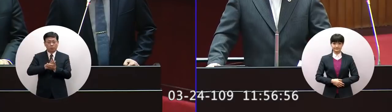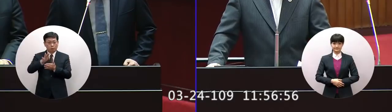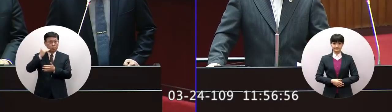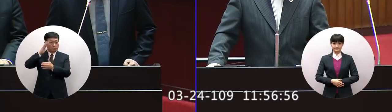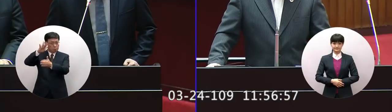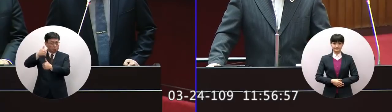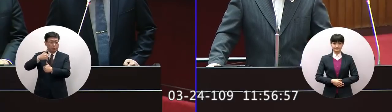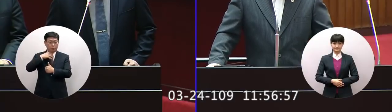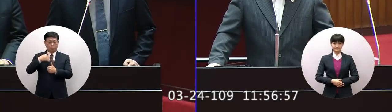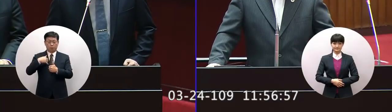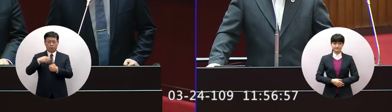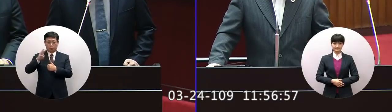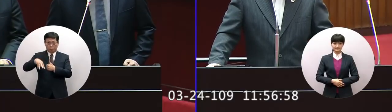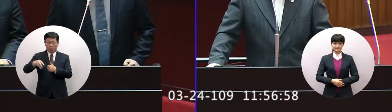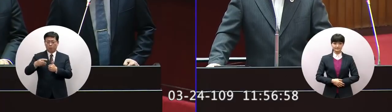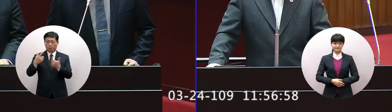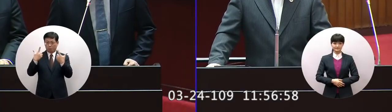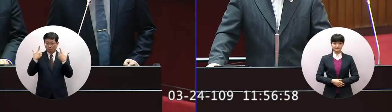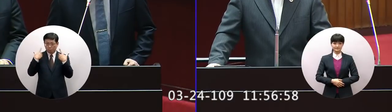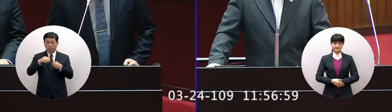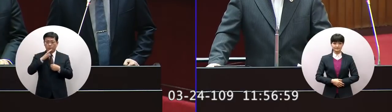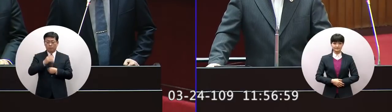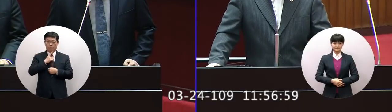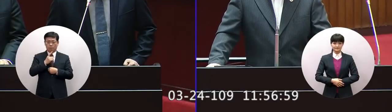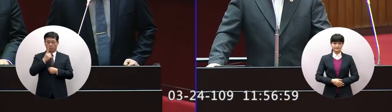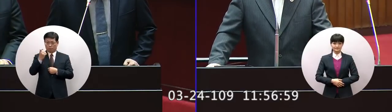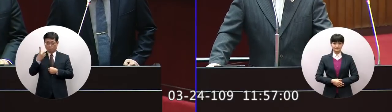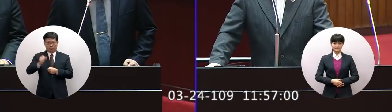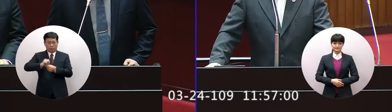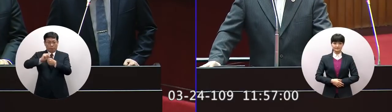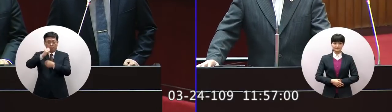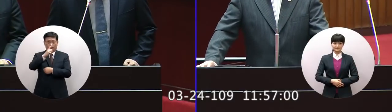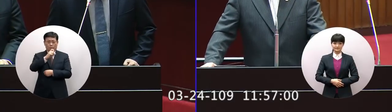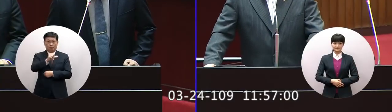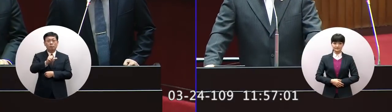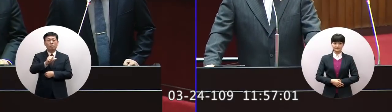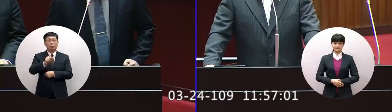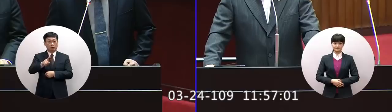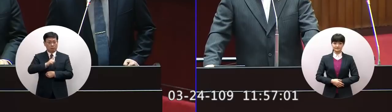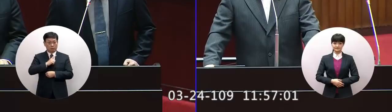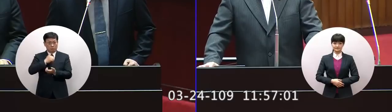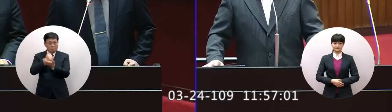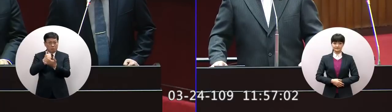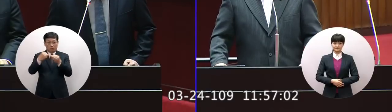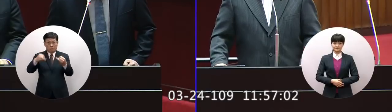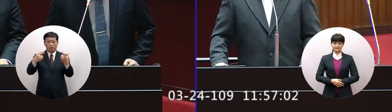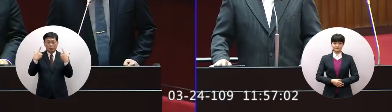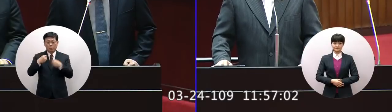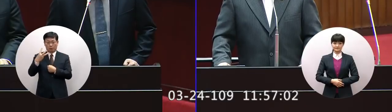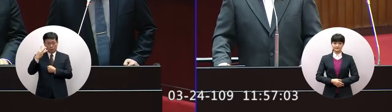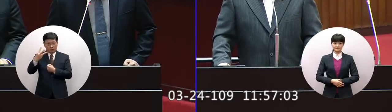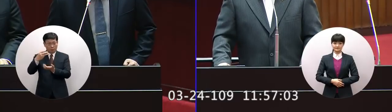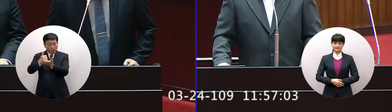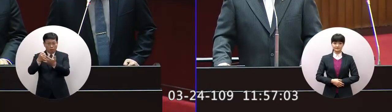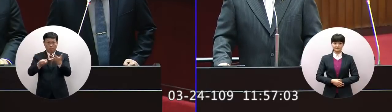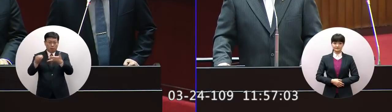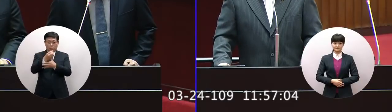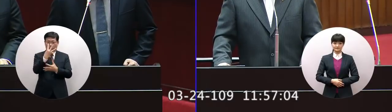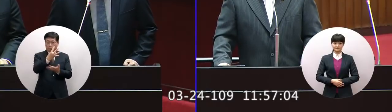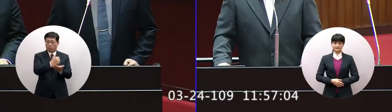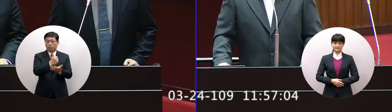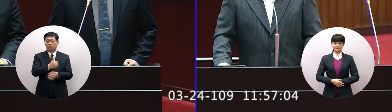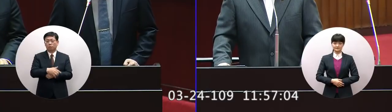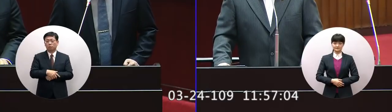执行的情况，都是由原来的12发已经提升到60余发，他的及格的成绩也从3发提升为